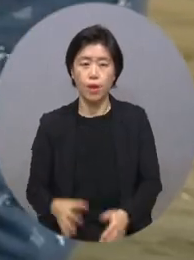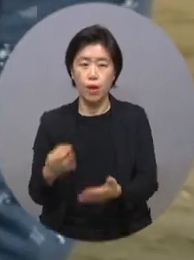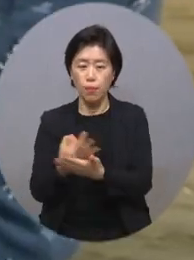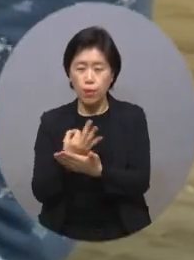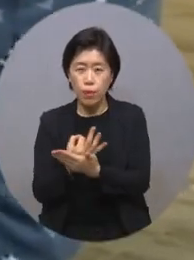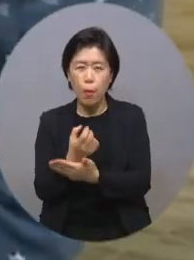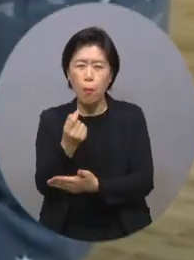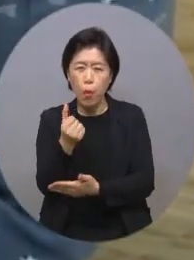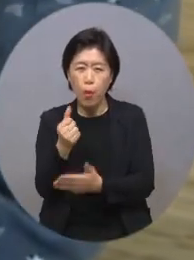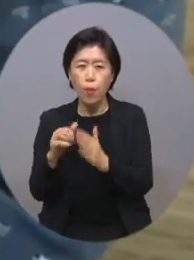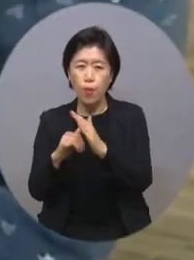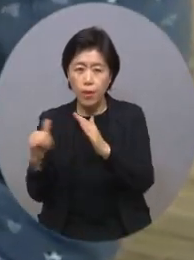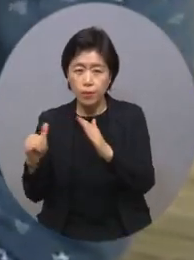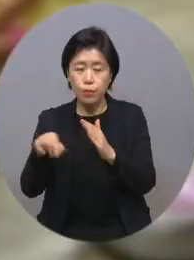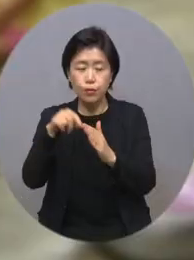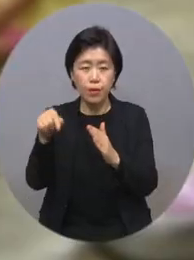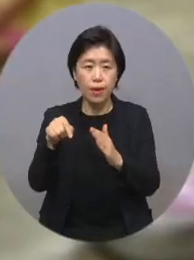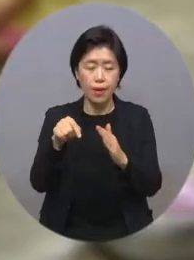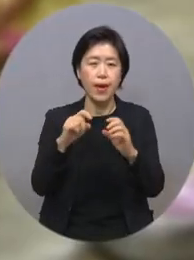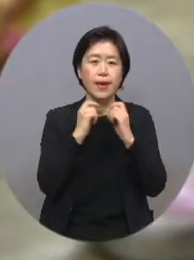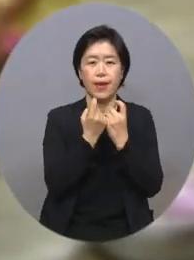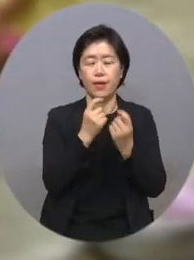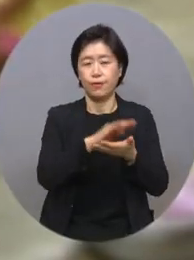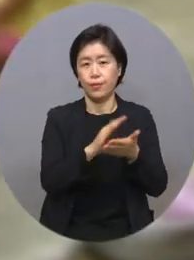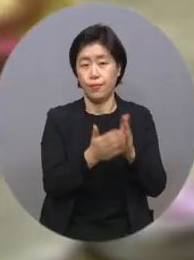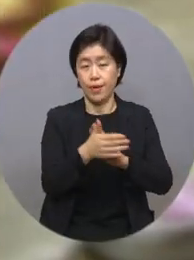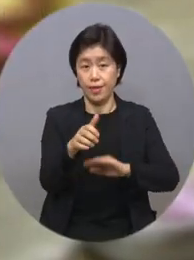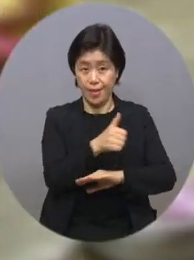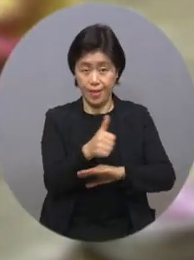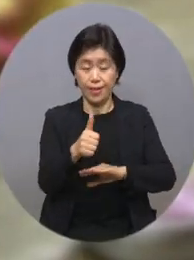저소득층 유아 입니다 복지 tv 뉴스 d 가 아닙니다